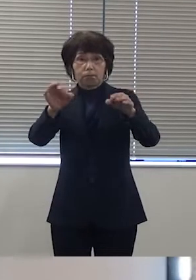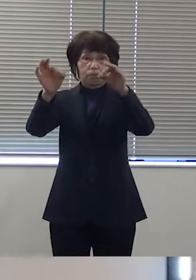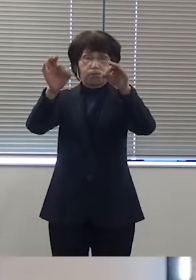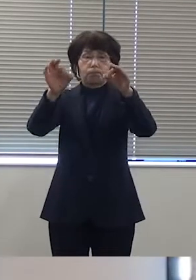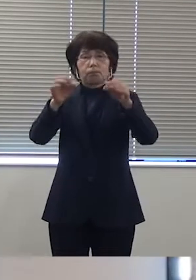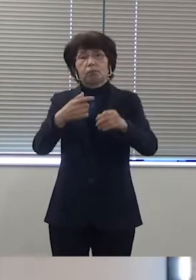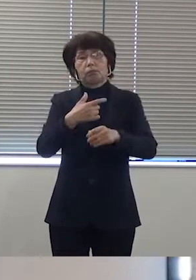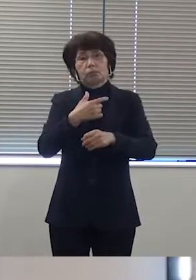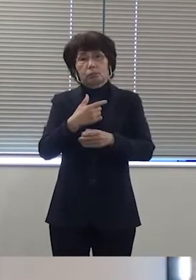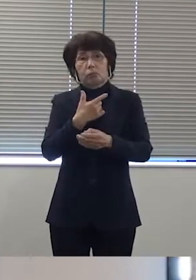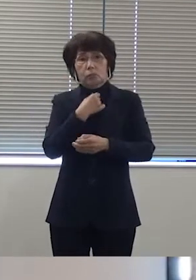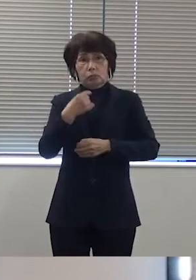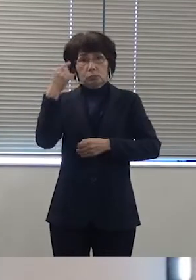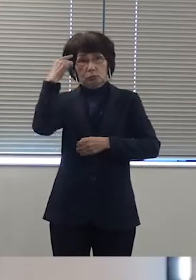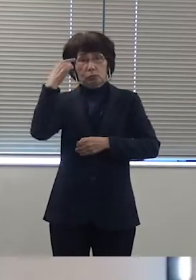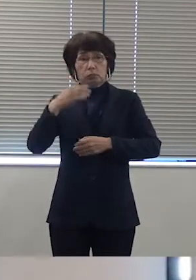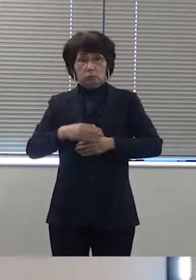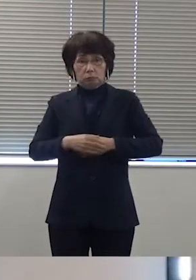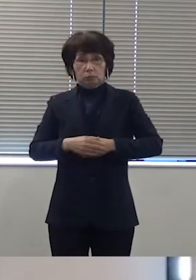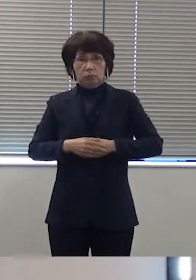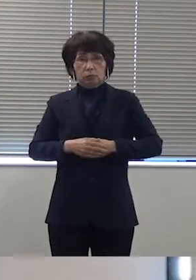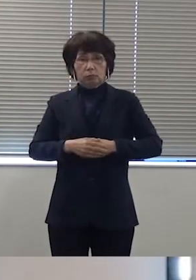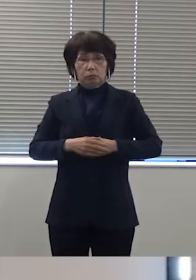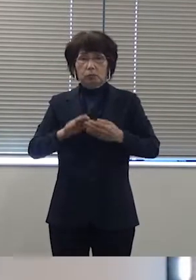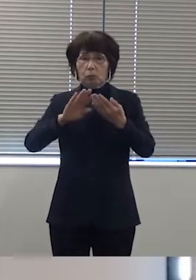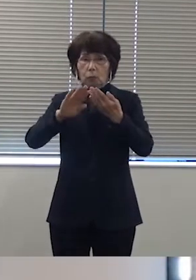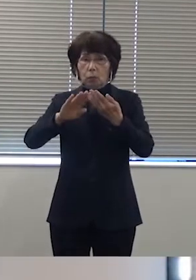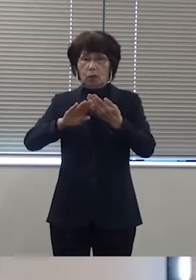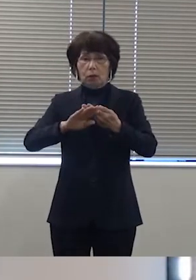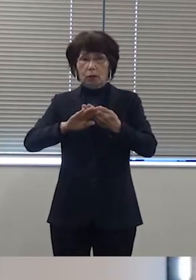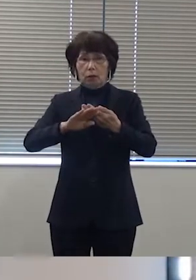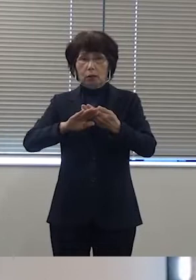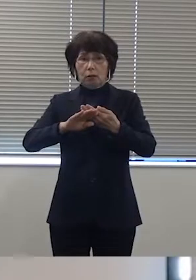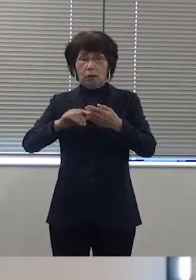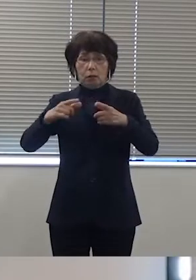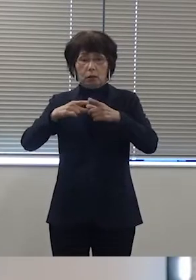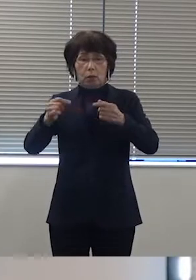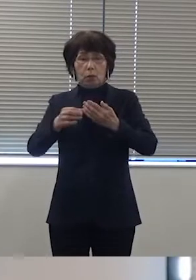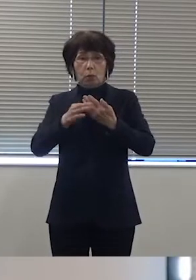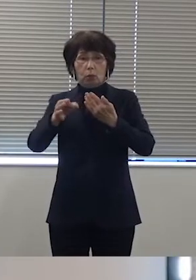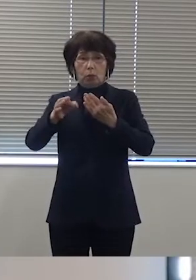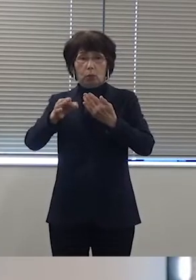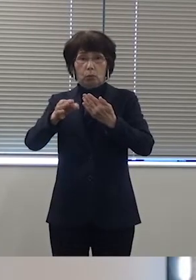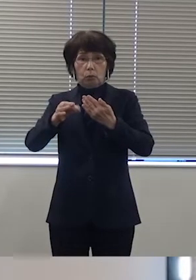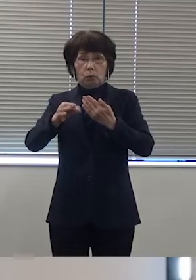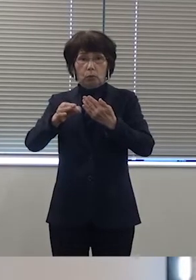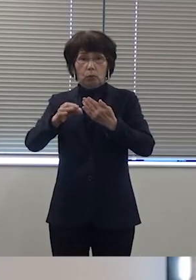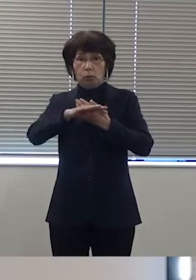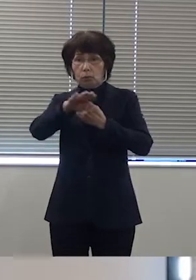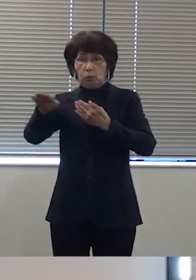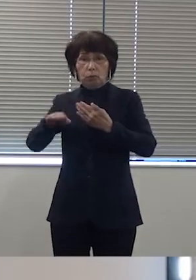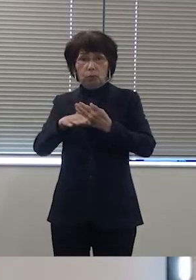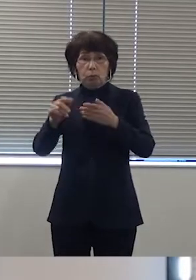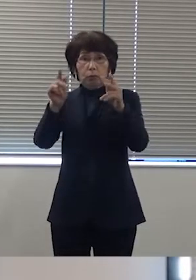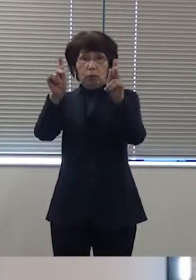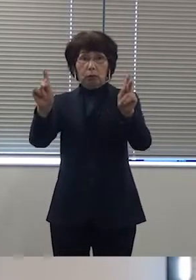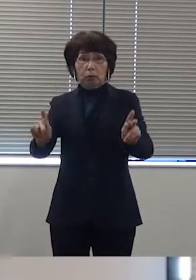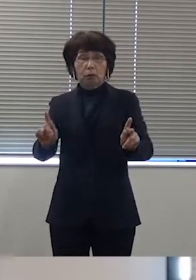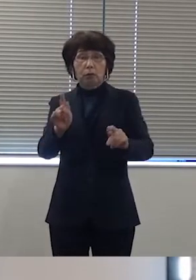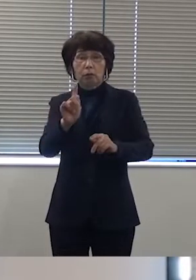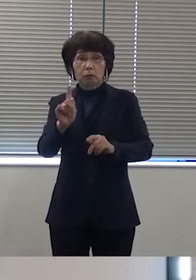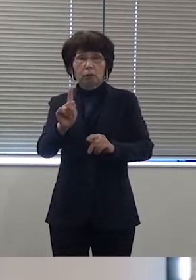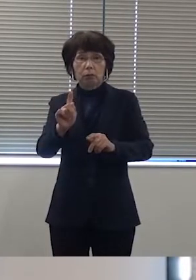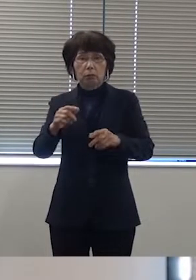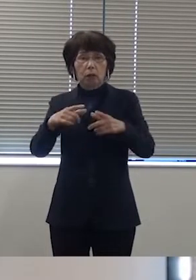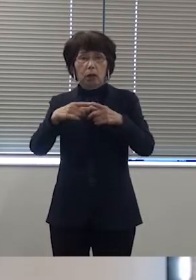もう一つ国保全体にかかります課題としまして、実は国保料につきましては平成